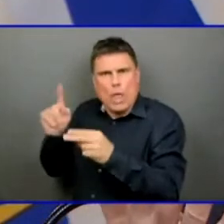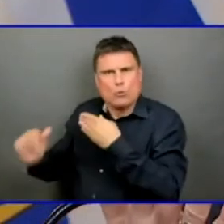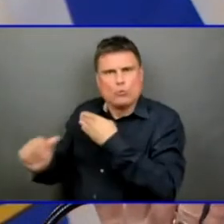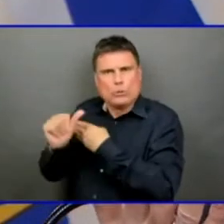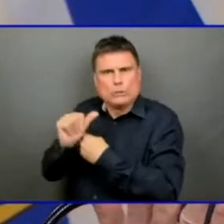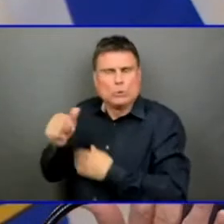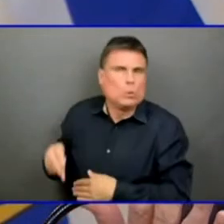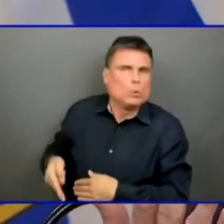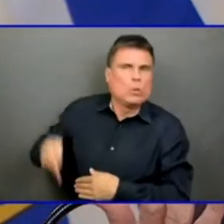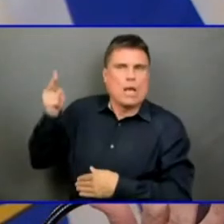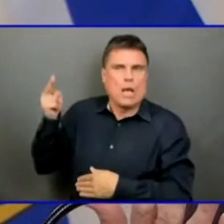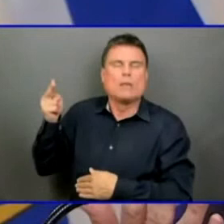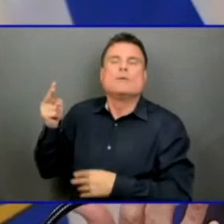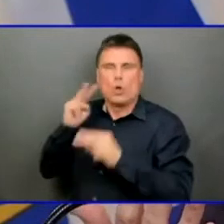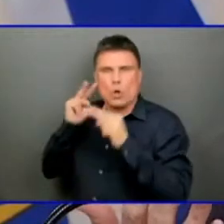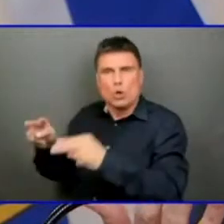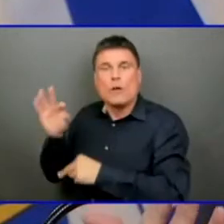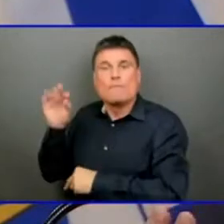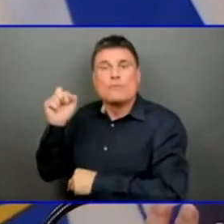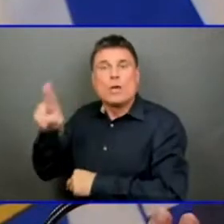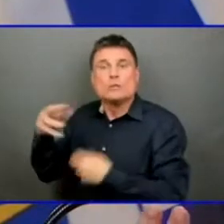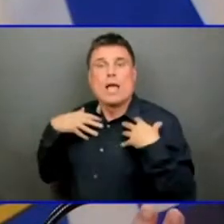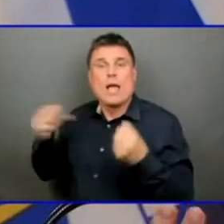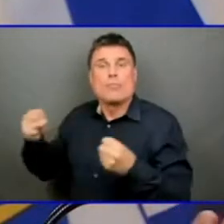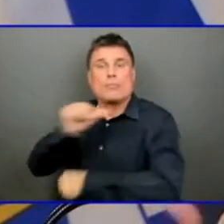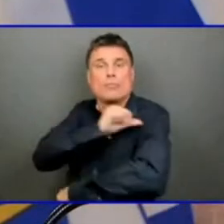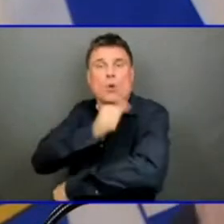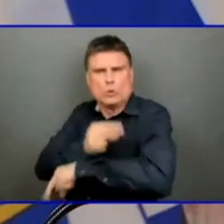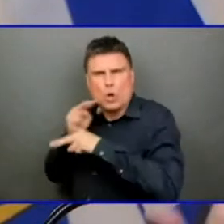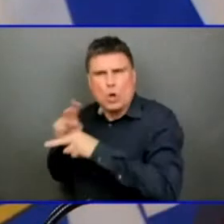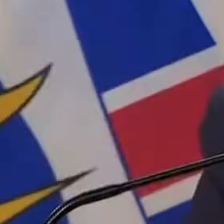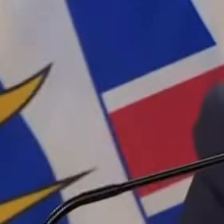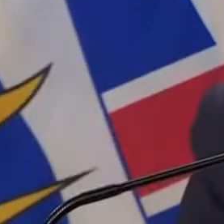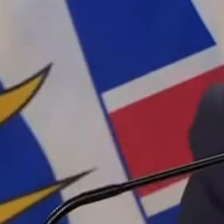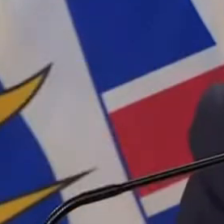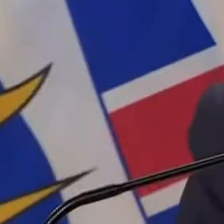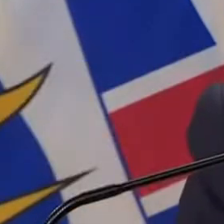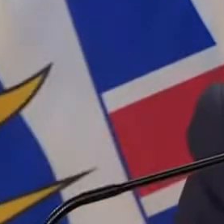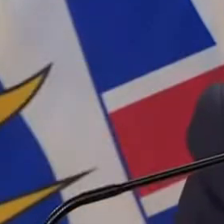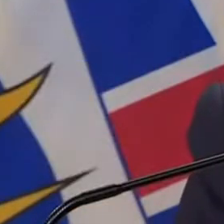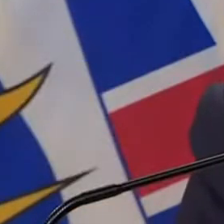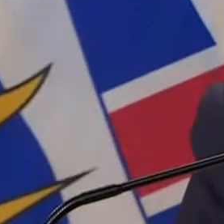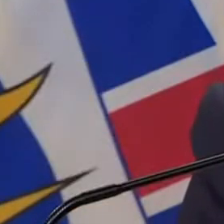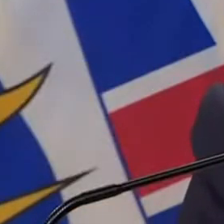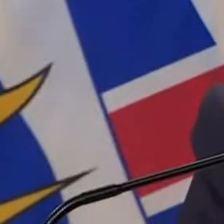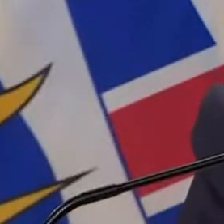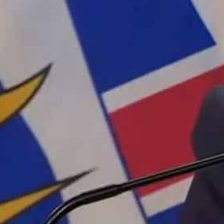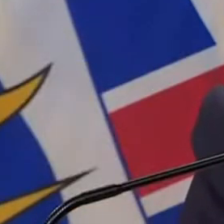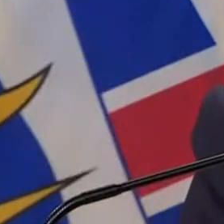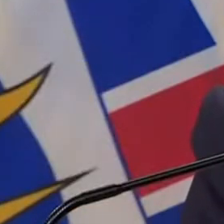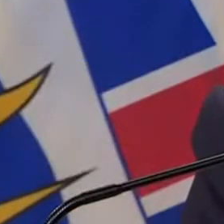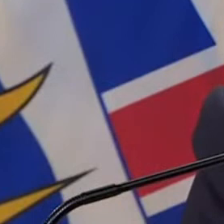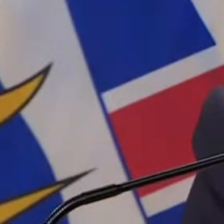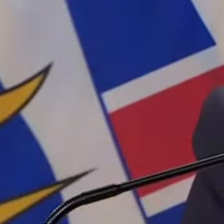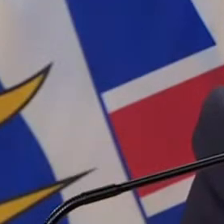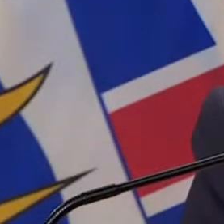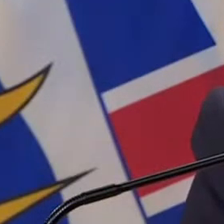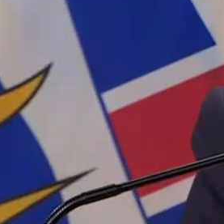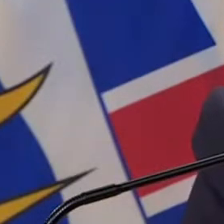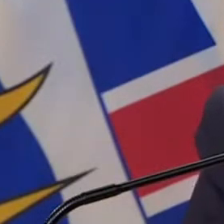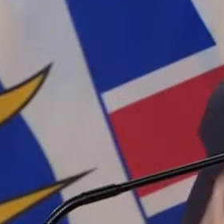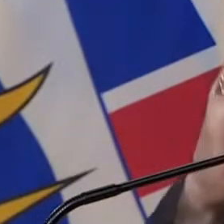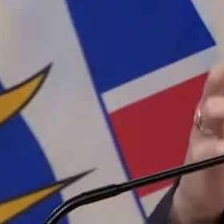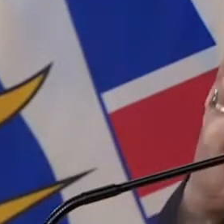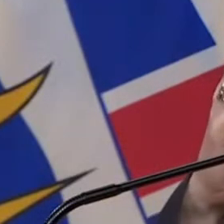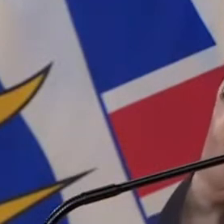热 we've 点了， been 为什么 looking 数理 at 这么大的 is 数字 looking at？ 为 the 什么 case 没有作 rates 为 by 热点，先 neighborhood 让他这些 and 地 the 方的人 immunization rates 先 by 这个 neighborhood, making sure 优 we're